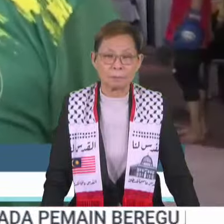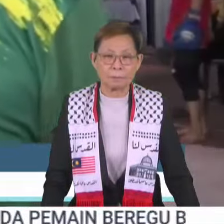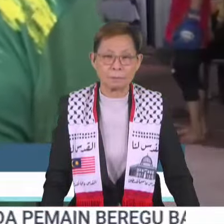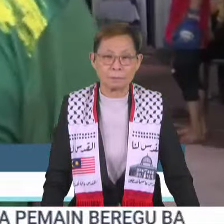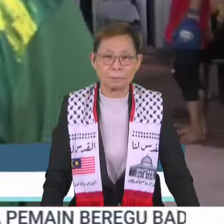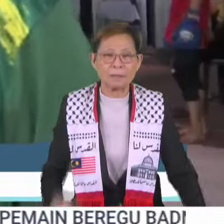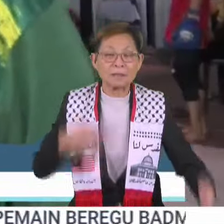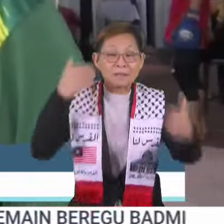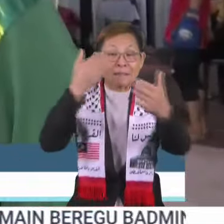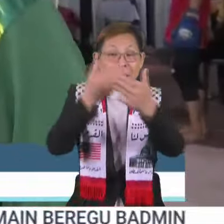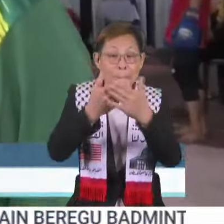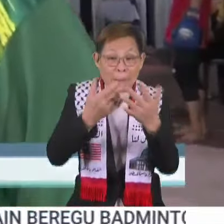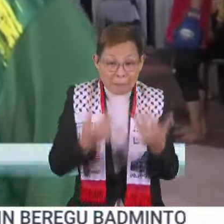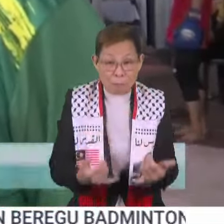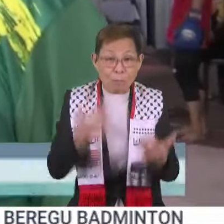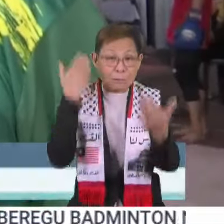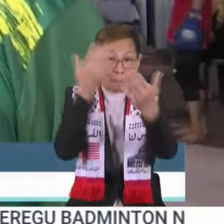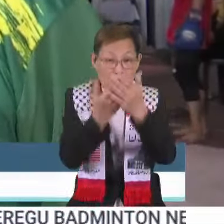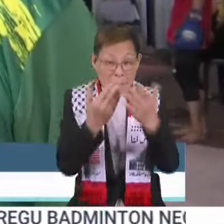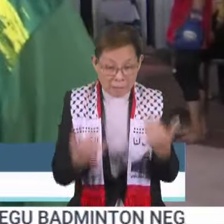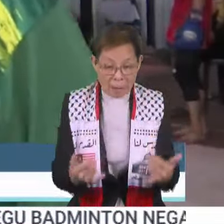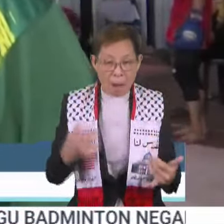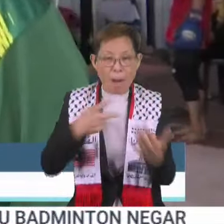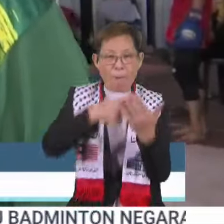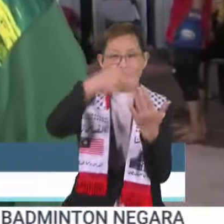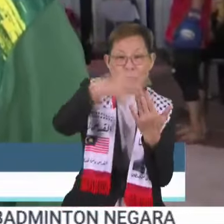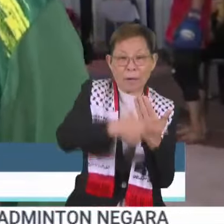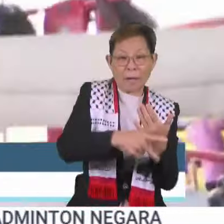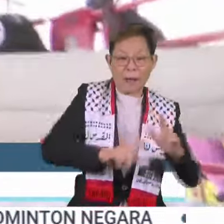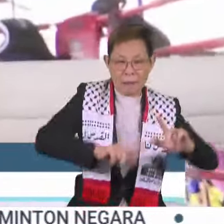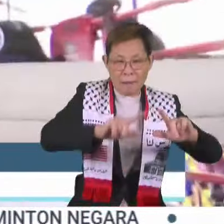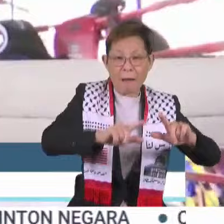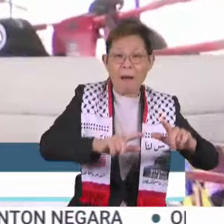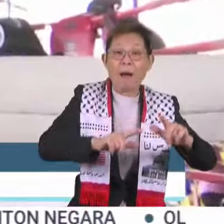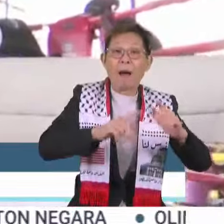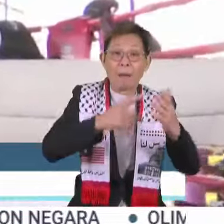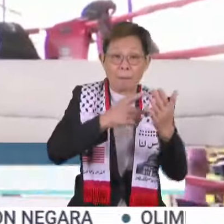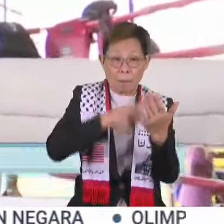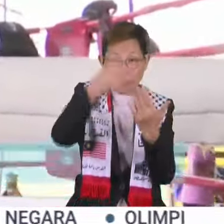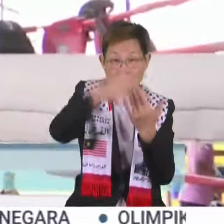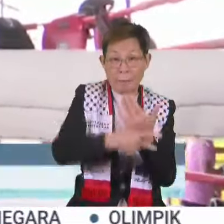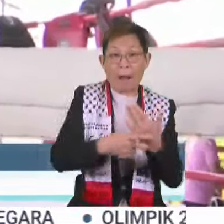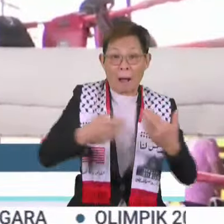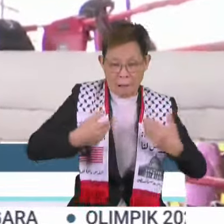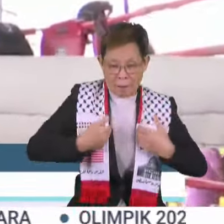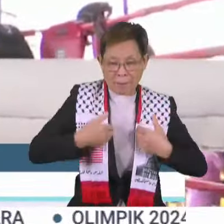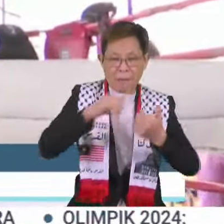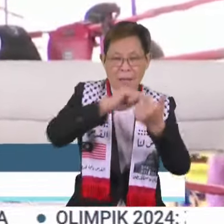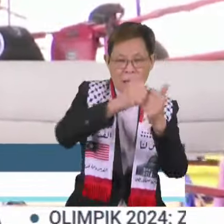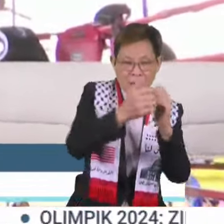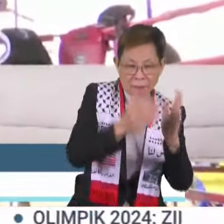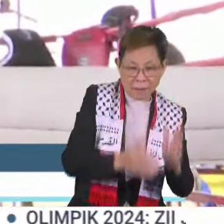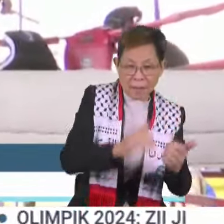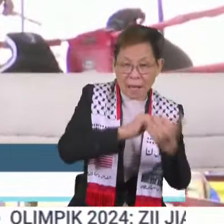Setakat ini program yang kita letakkan untuk atlet untuk melepasi benchmark, kita ada